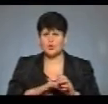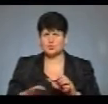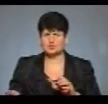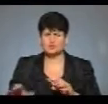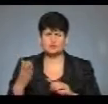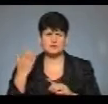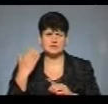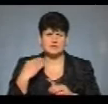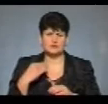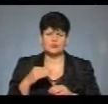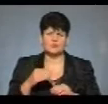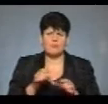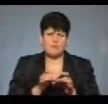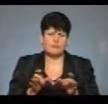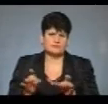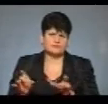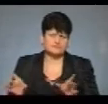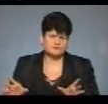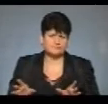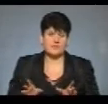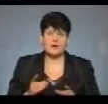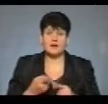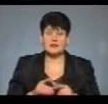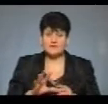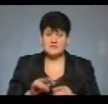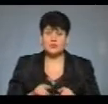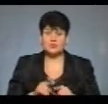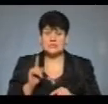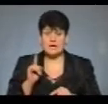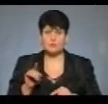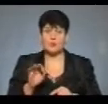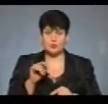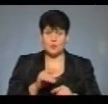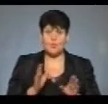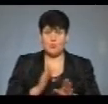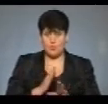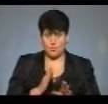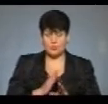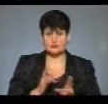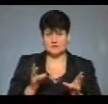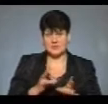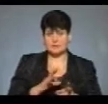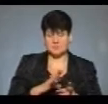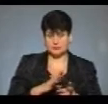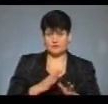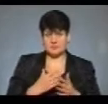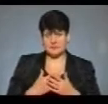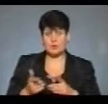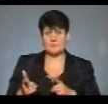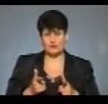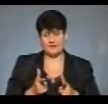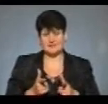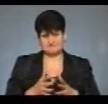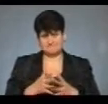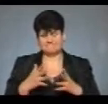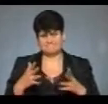там поржавіли, батареї потріскали, так, але все одно, знаючи про таку погоду, треба було, напевне, все ж таки підготуватися більш